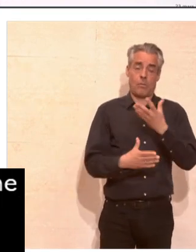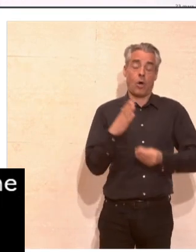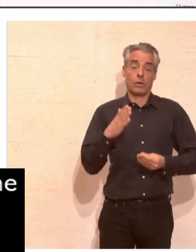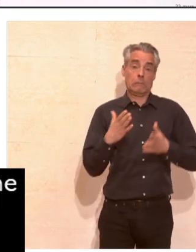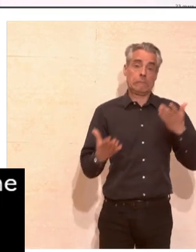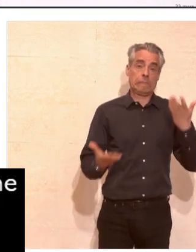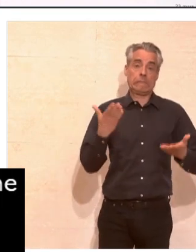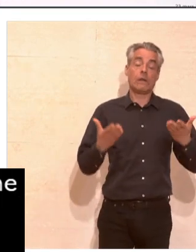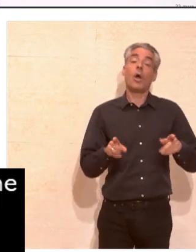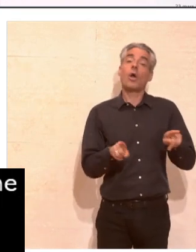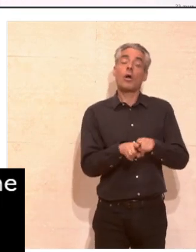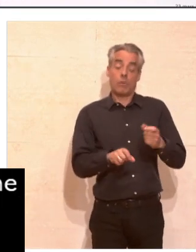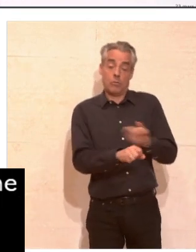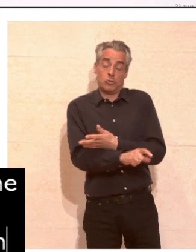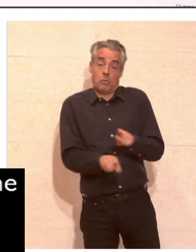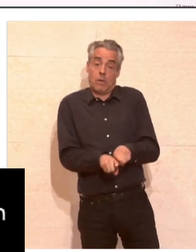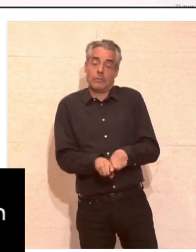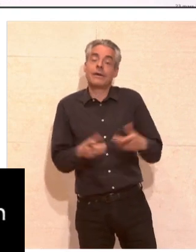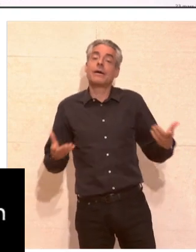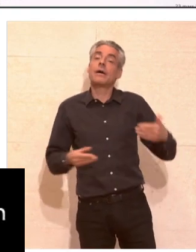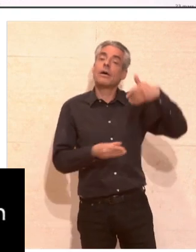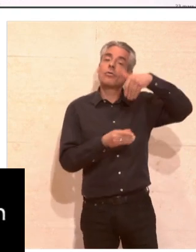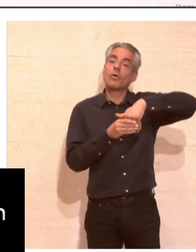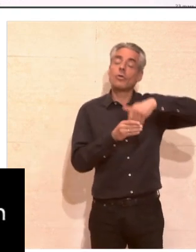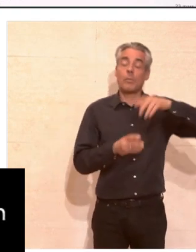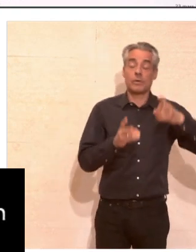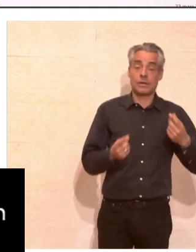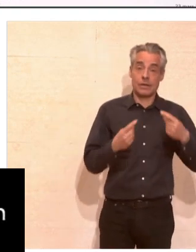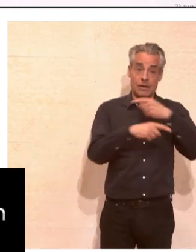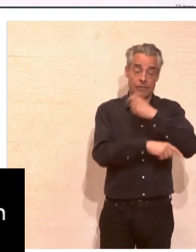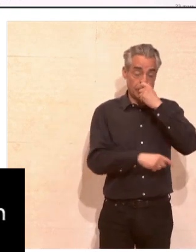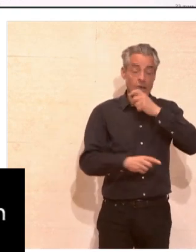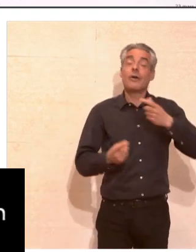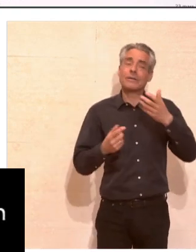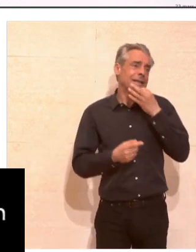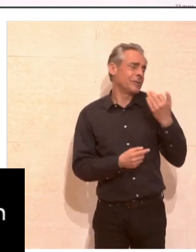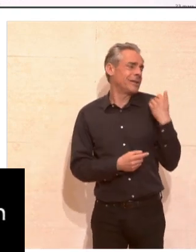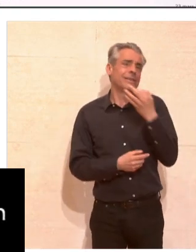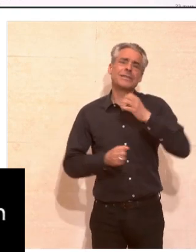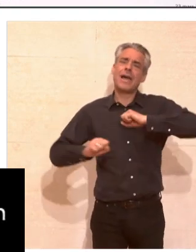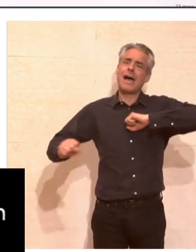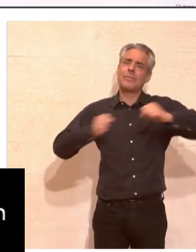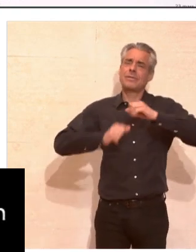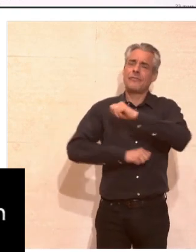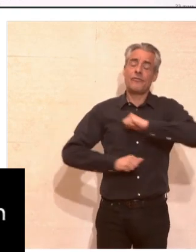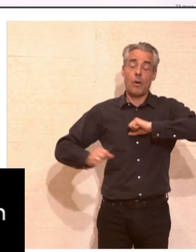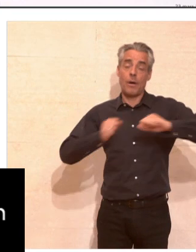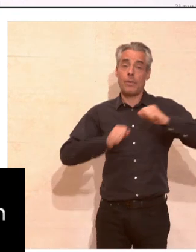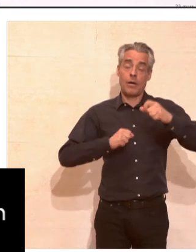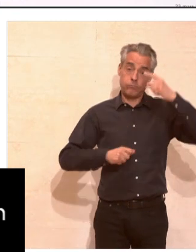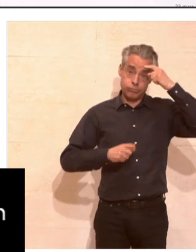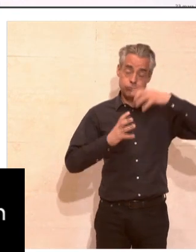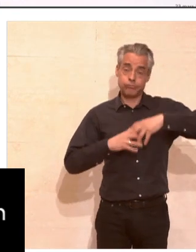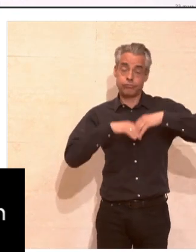vaut donc de la même façon pour les émotions, avec à contrario une hyperactivité du système limbique